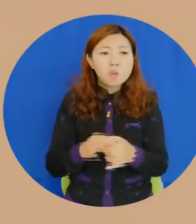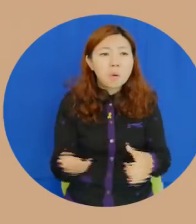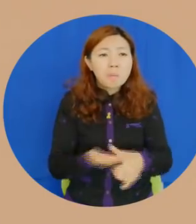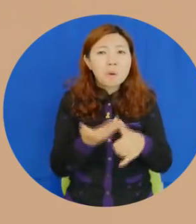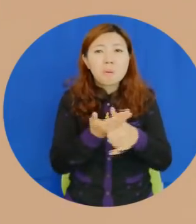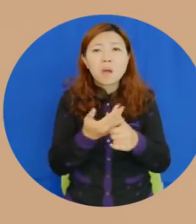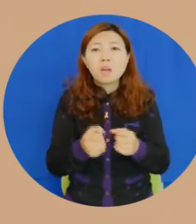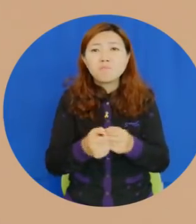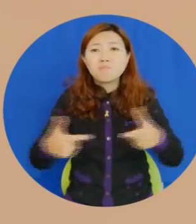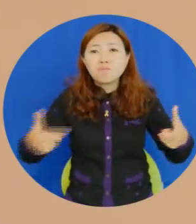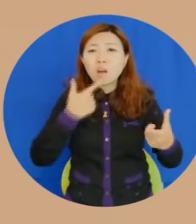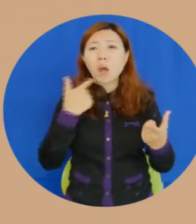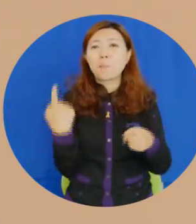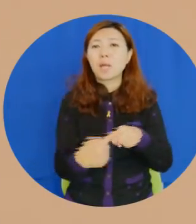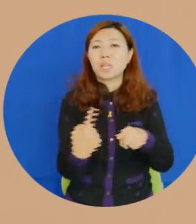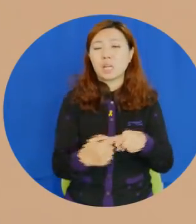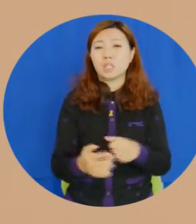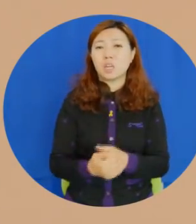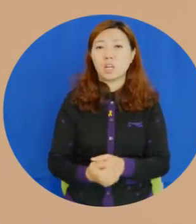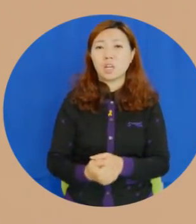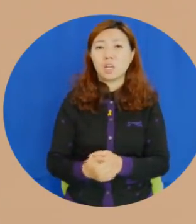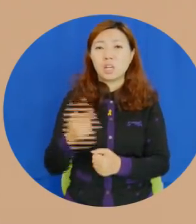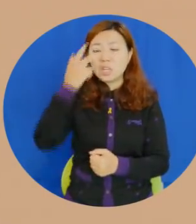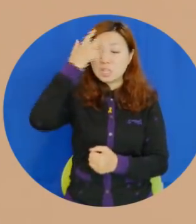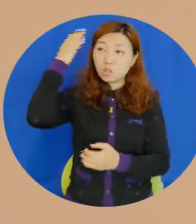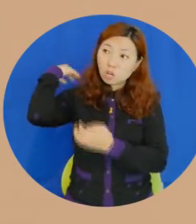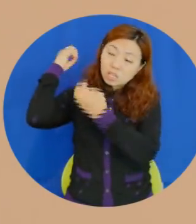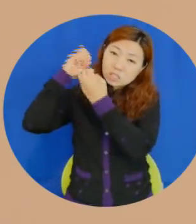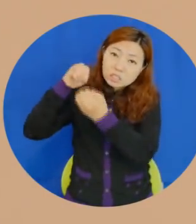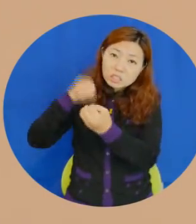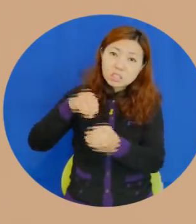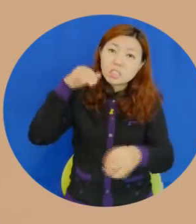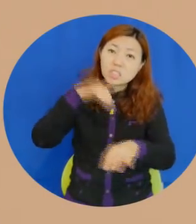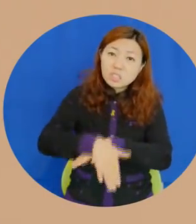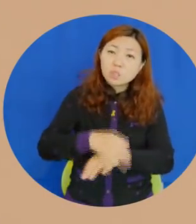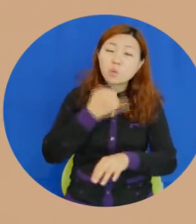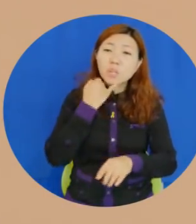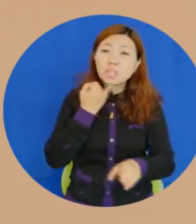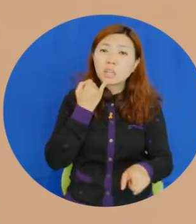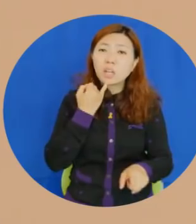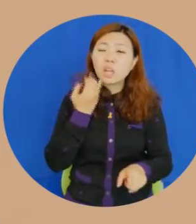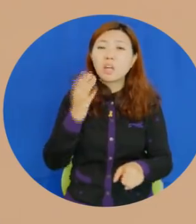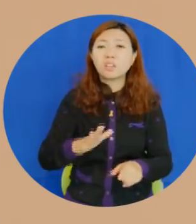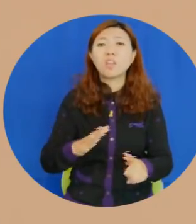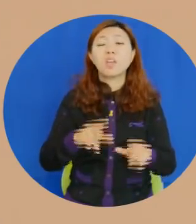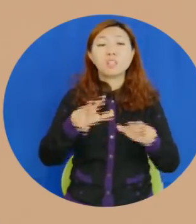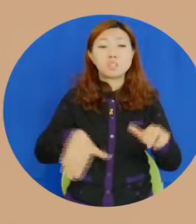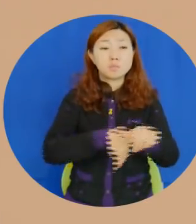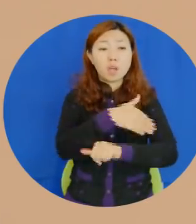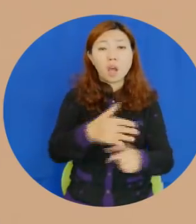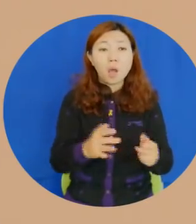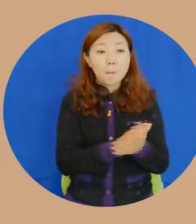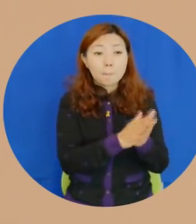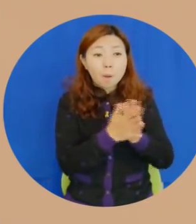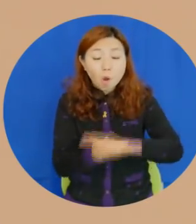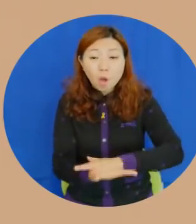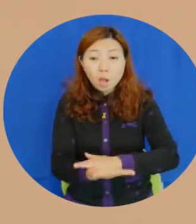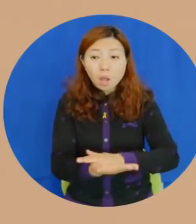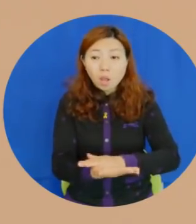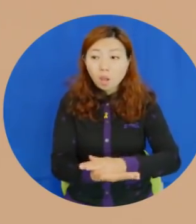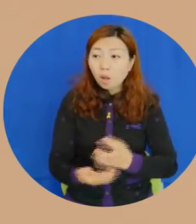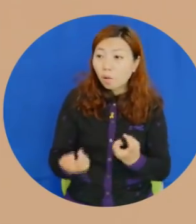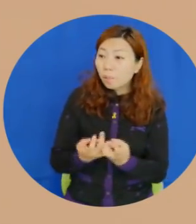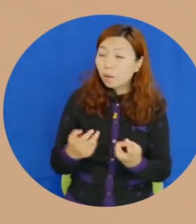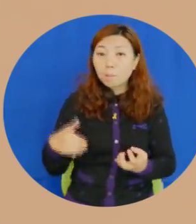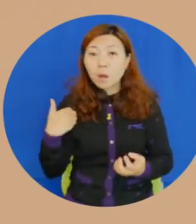지금 계속 양산하고 있다니까. 이게 전통적인 질서로 갈 때는 괜찮은데 변화된 질서 속에는